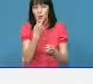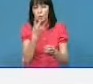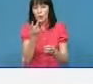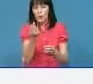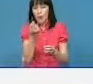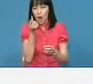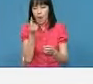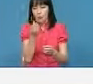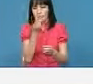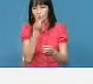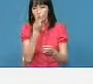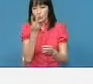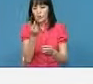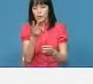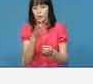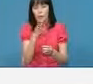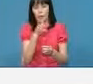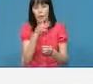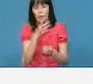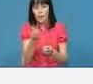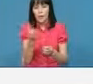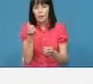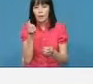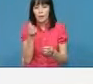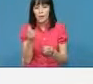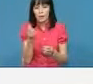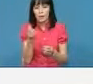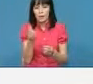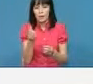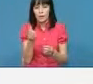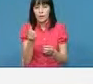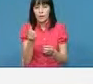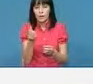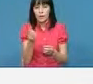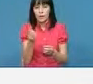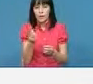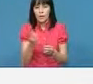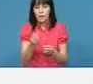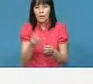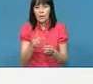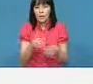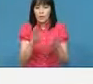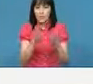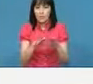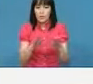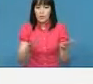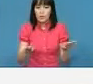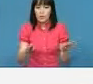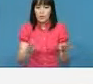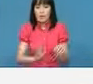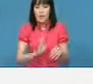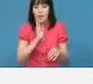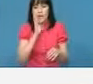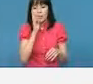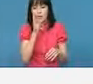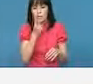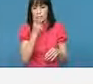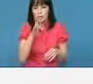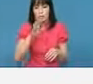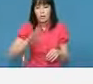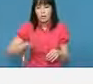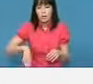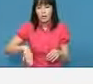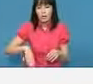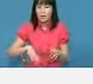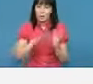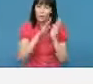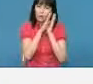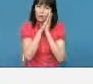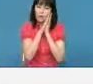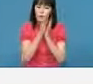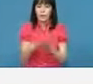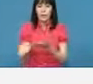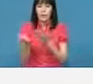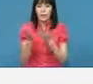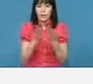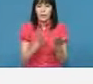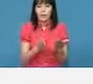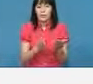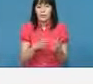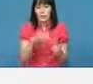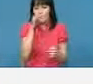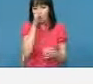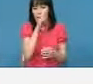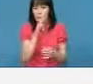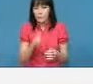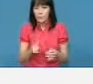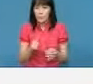отбасында болу уақыты да шектеулі болып қалады. Балашамызды азында көреміз, кейін ұйықтап жатқанда тағы келіп, кешке келіп бетін